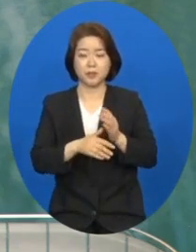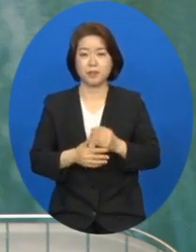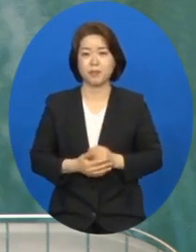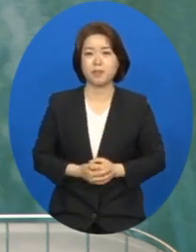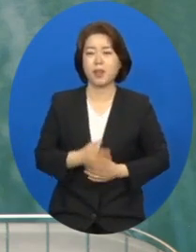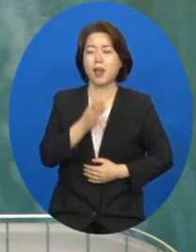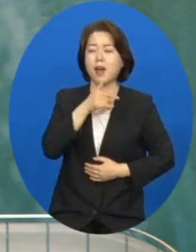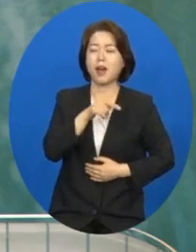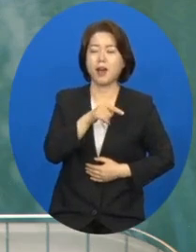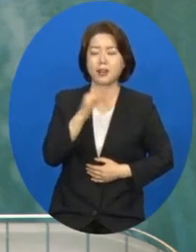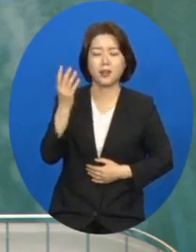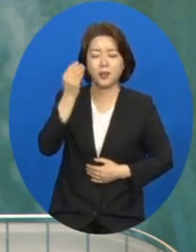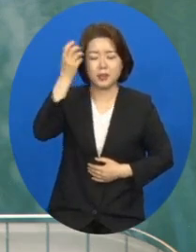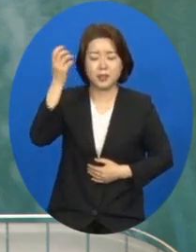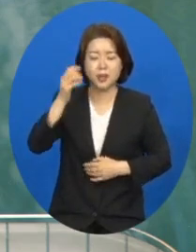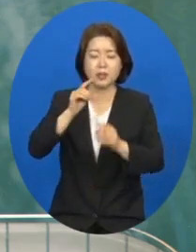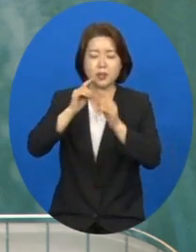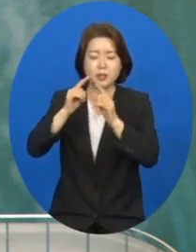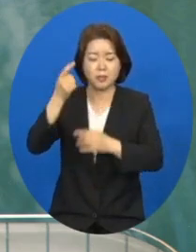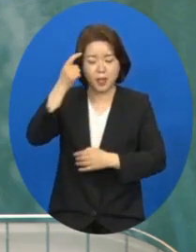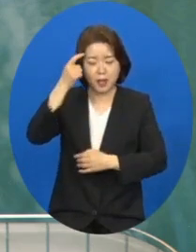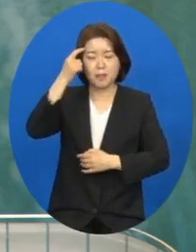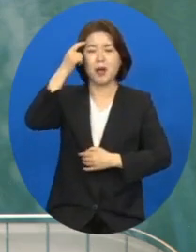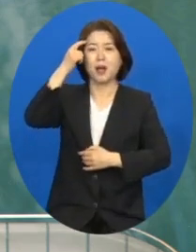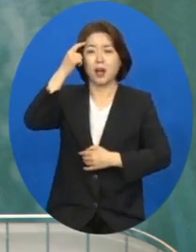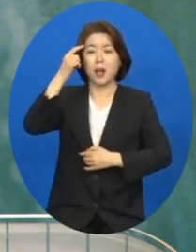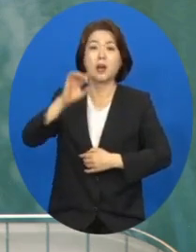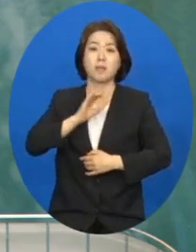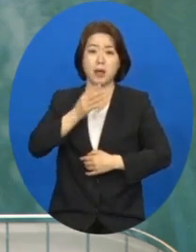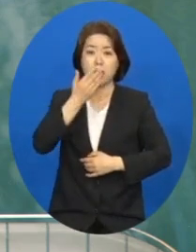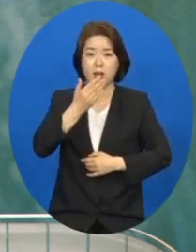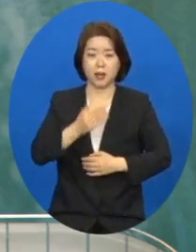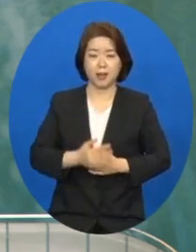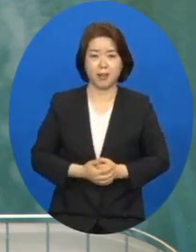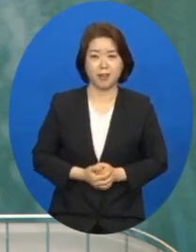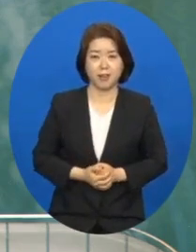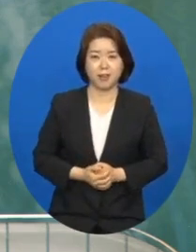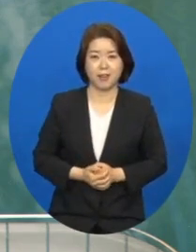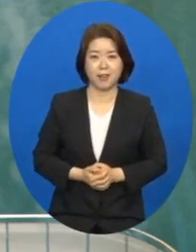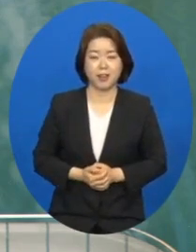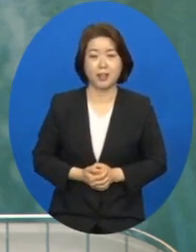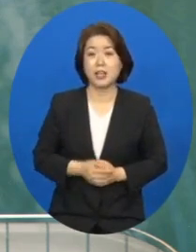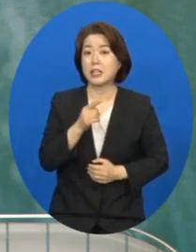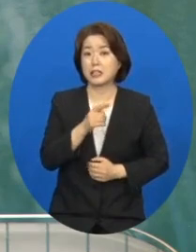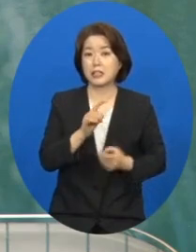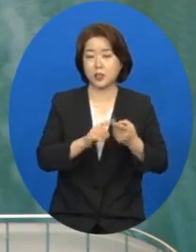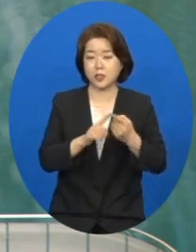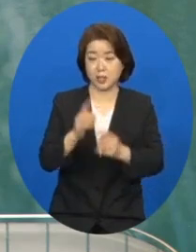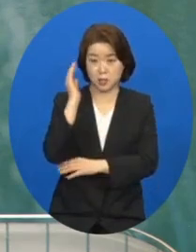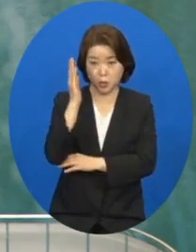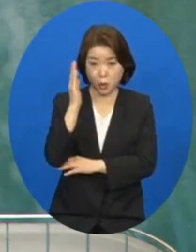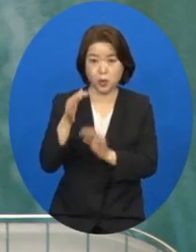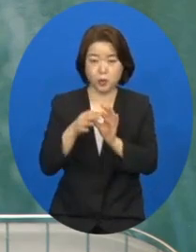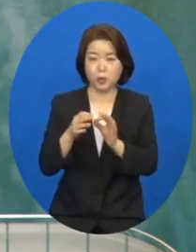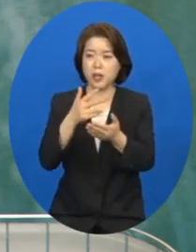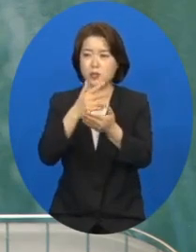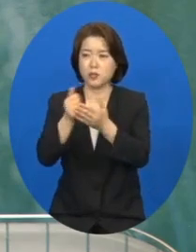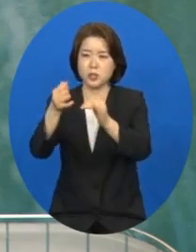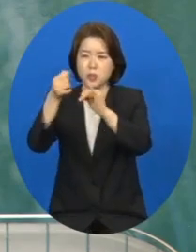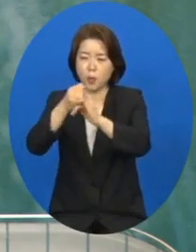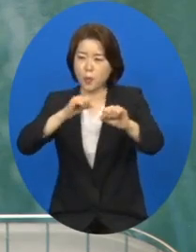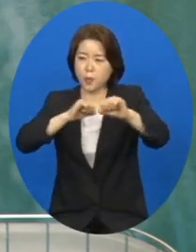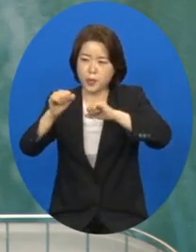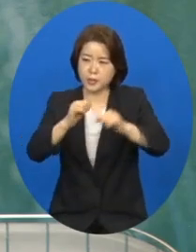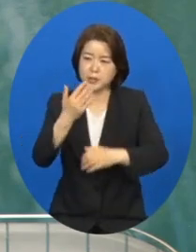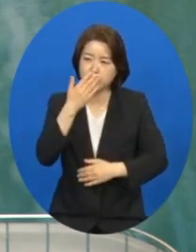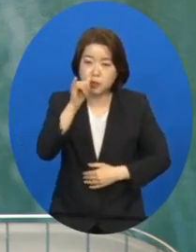아, 이것은 성령께서 많이 깨우쳐 주실 수 있는 것이구나. 그러면 저는 그 설교를 통하여 주님이 반드시